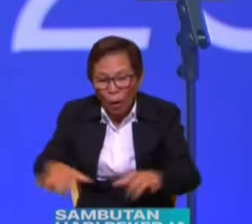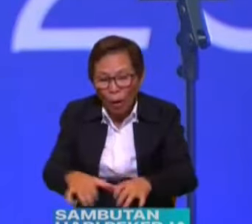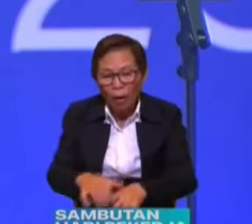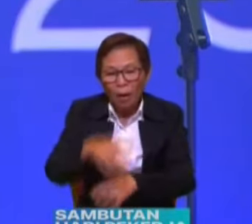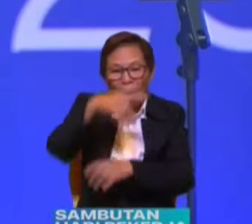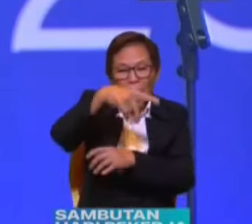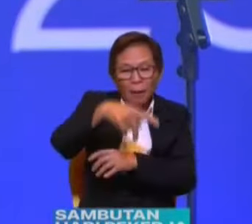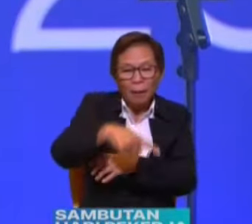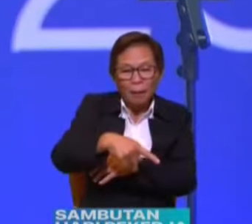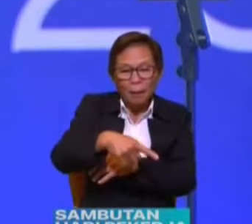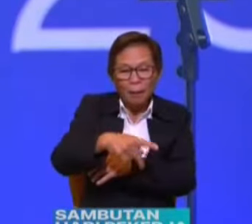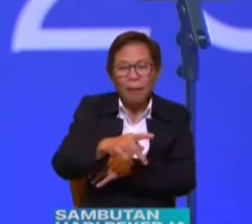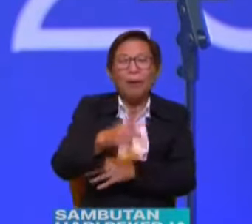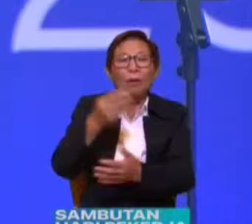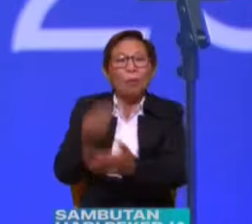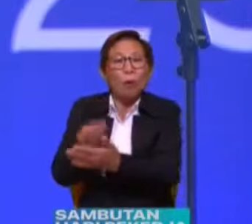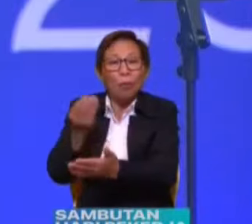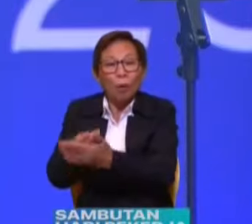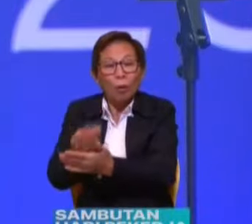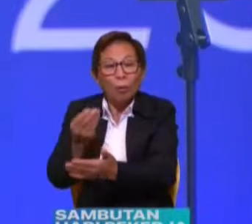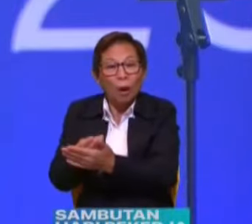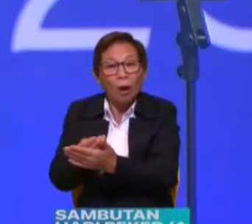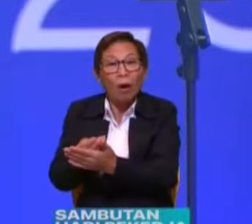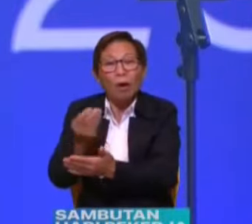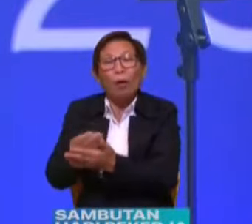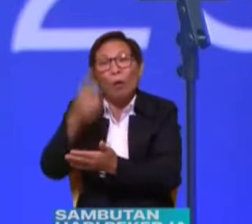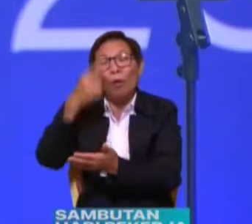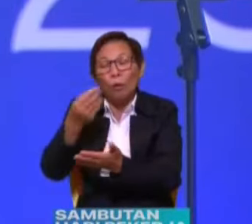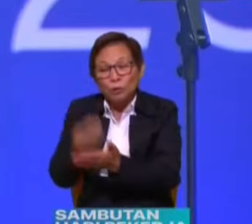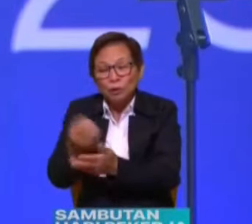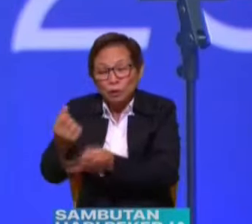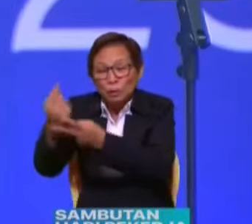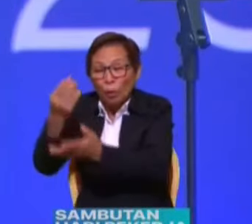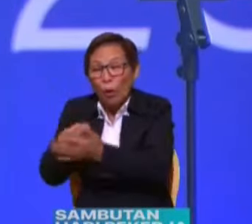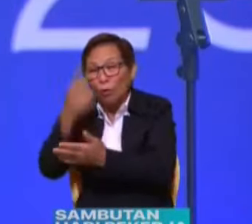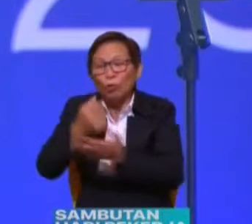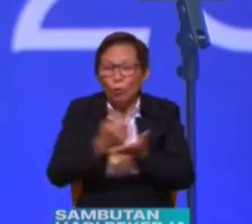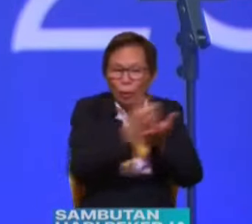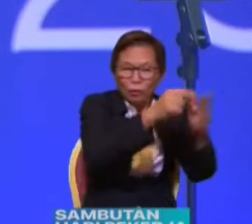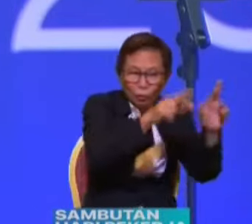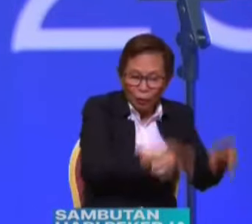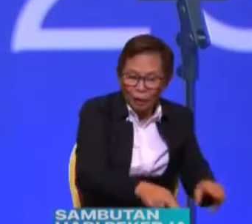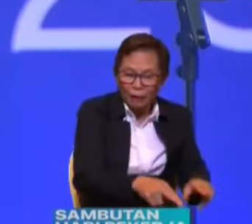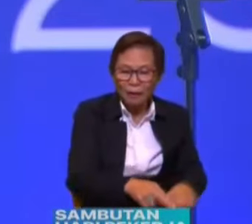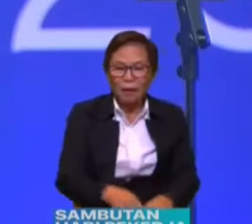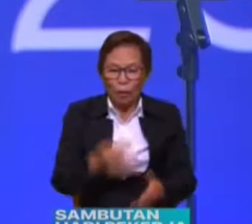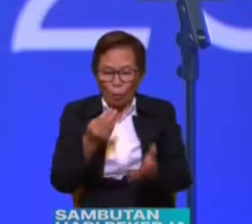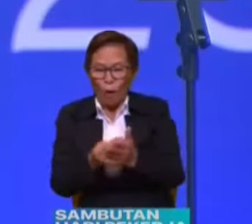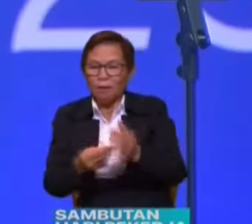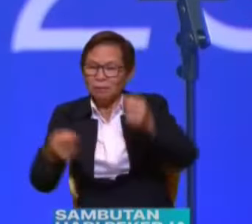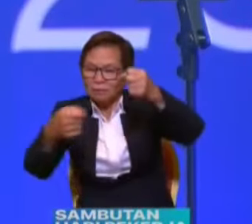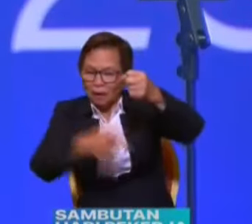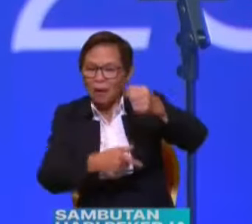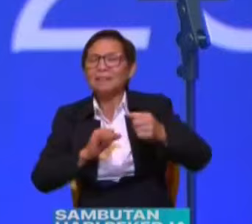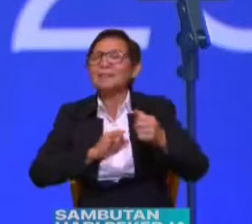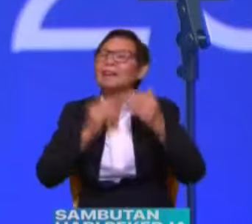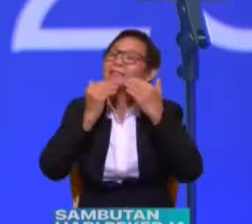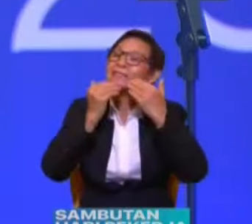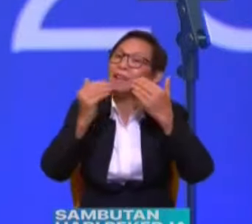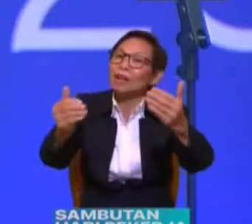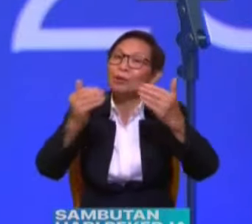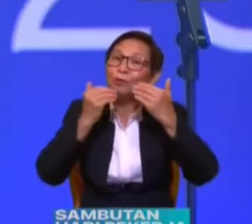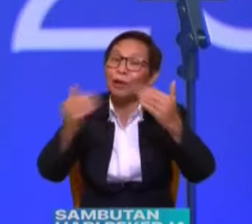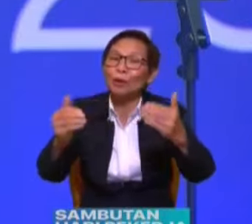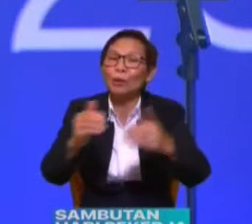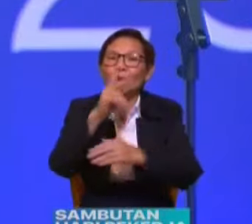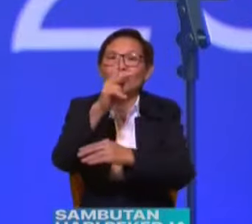KKR dan kewangan itu untuk membantu rakyat. Hasil yang kita tambah. Saya terima kasih kerana Lembaga Hasil Dalam